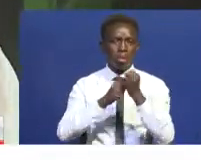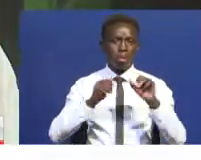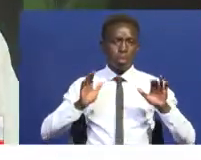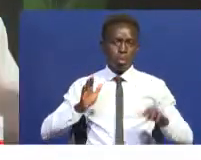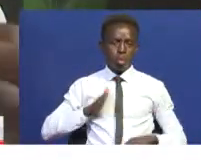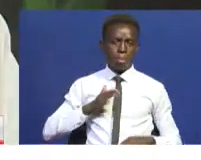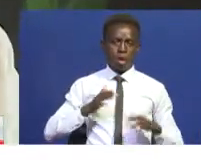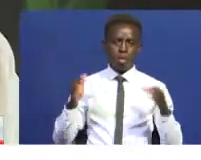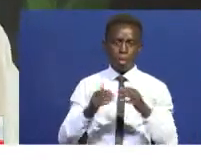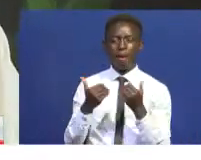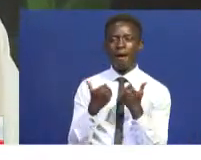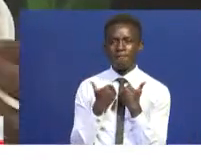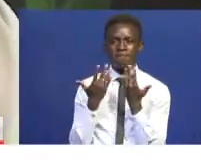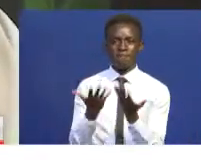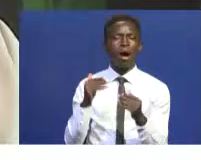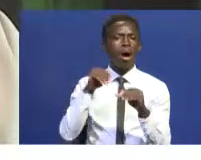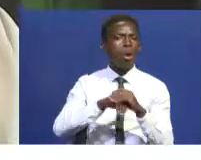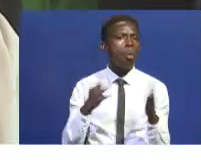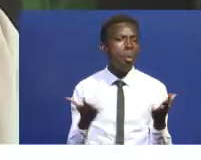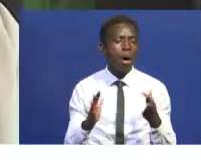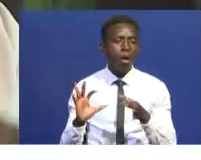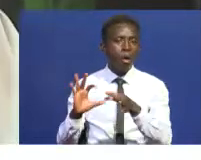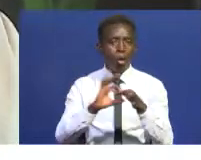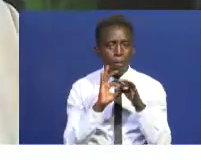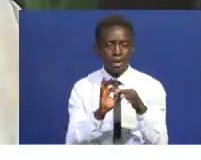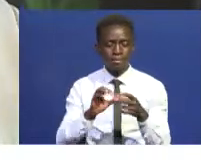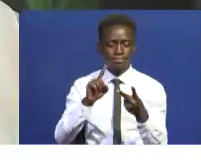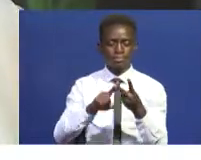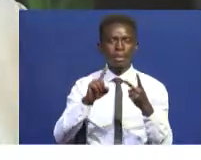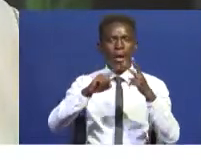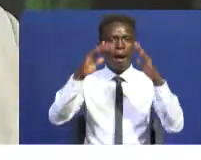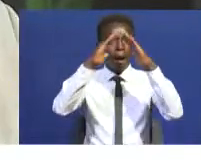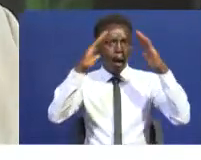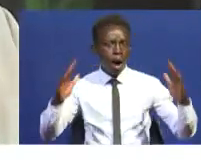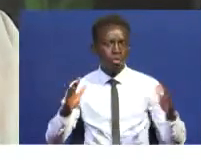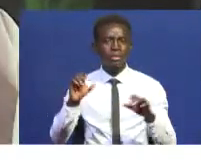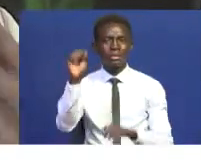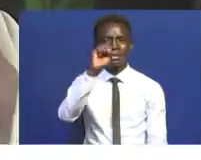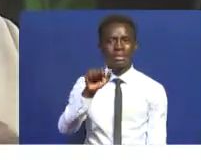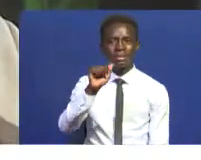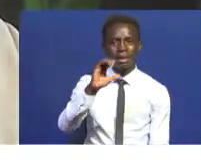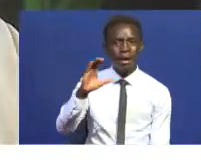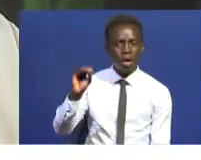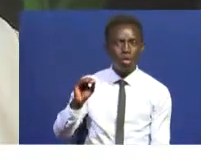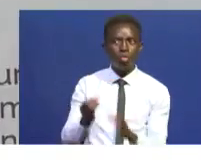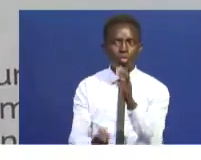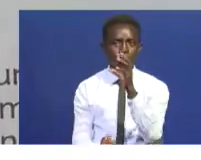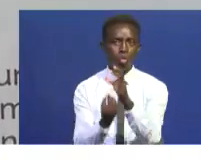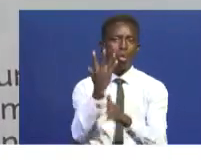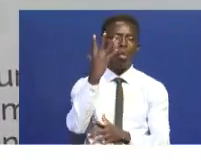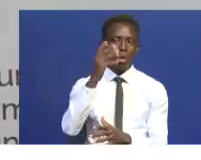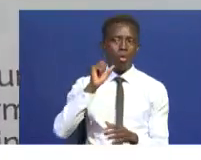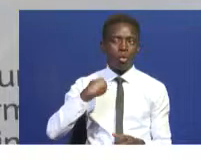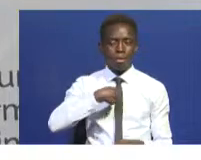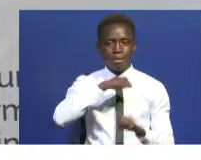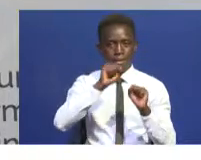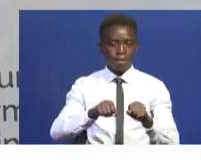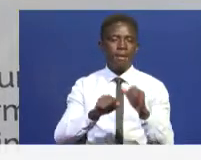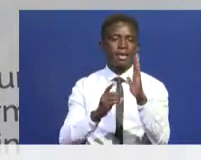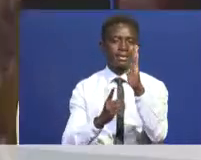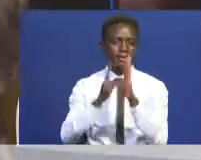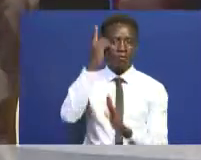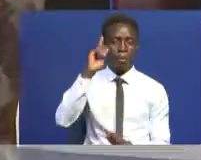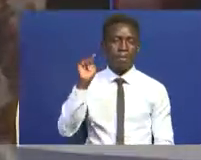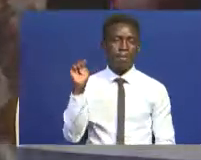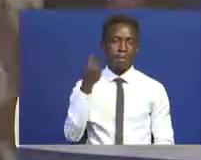the cooperatives, in the house, in the circles to grow their sustainable enterprises, and we will develop Kenya. Frederick